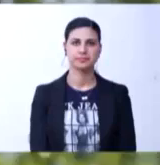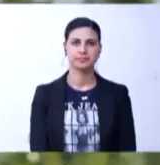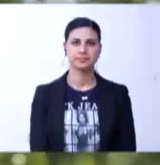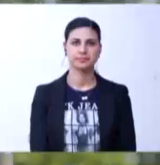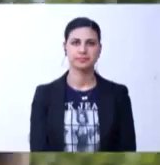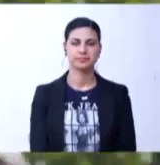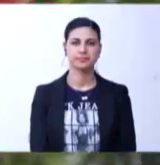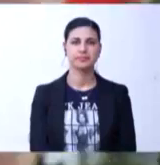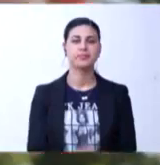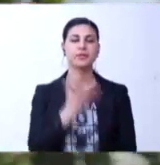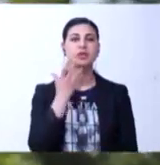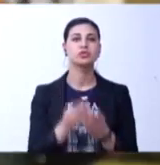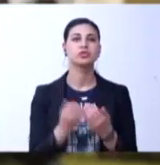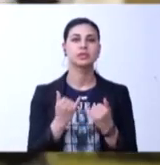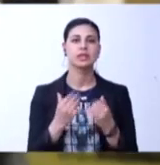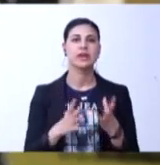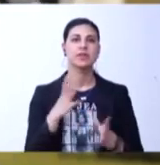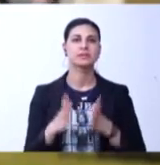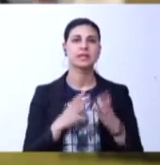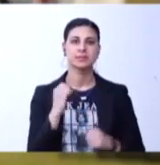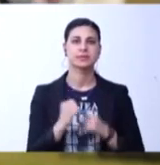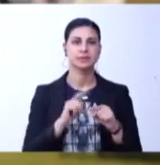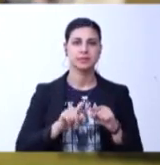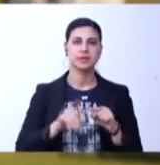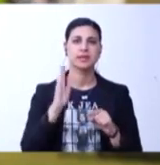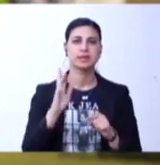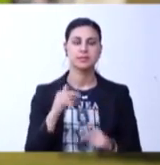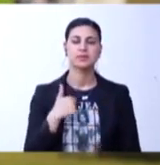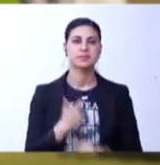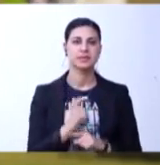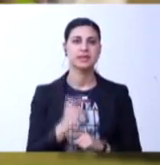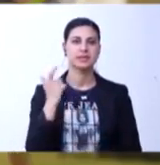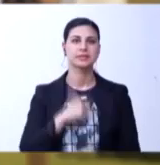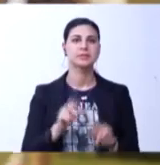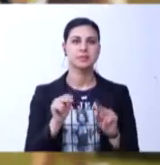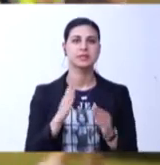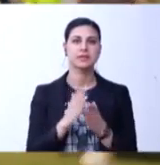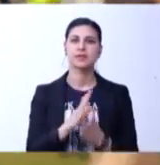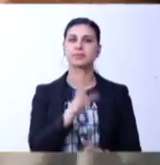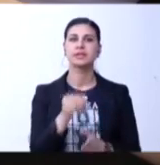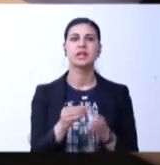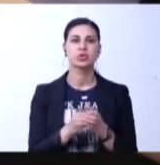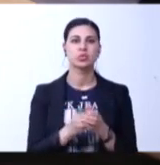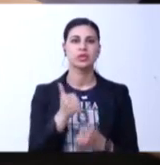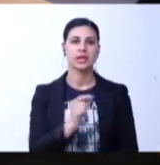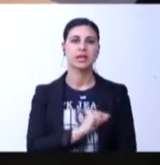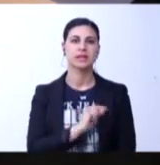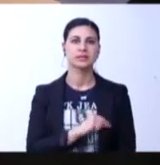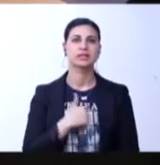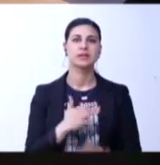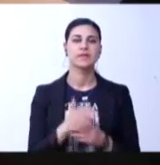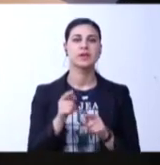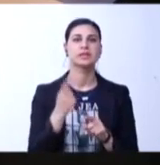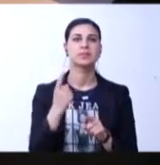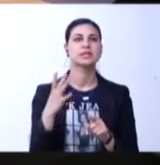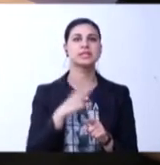ჩვენ ახლა ვემზადებით მარათონზე სარბელად, მაქვს ამაღლებული განწყობა, მთელი გუნდი კარხასიაძე ვარ. აქ ერთიანდება არა